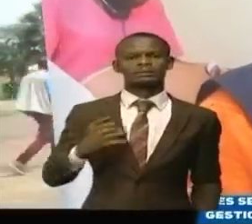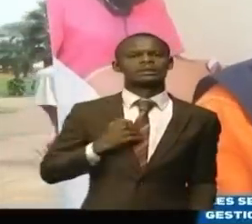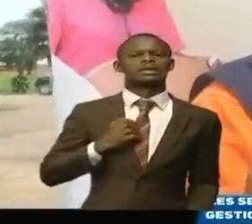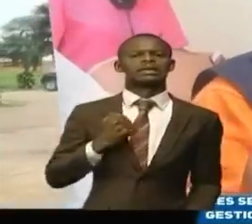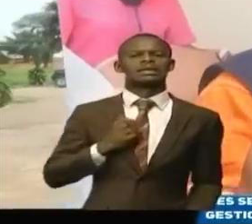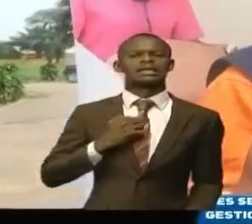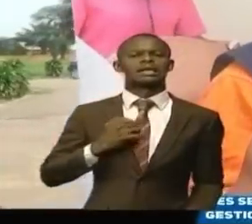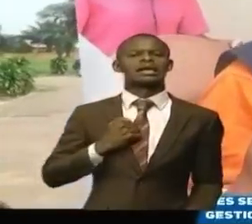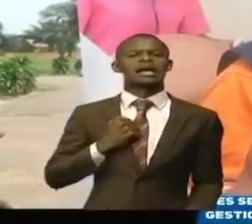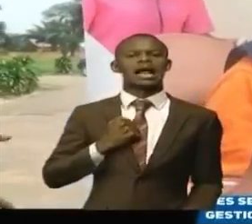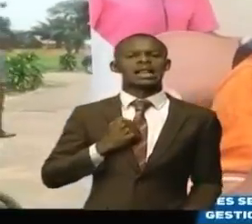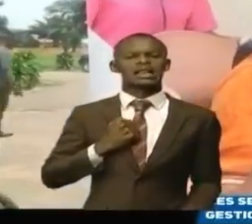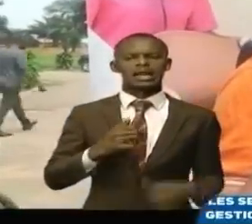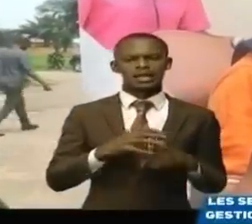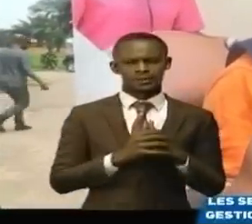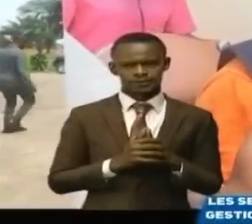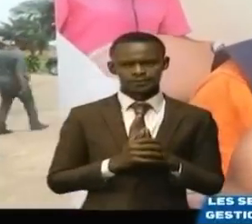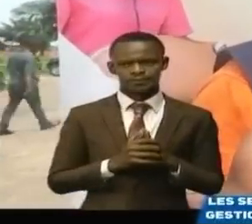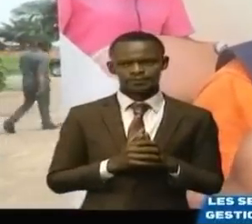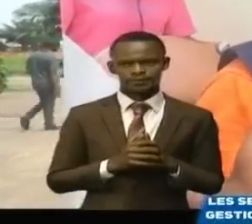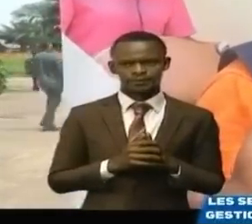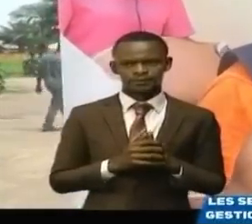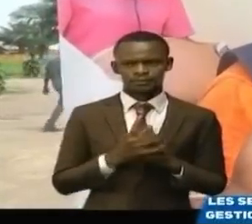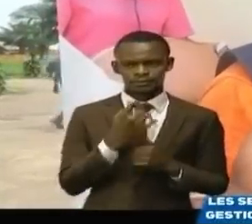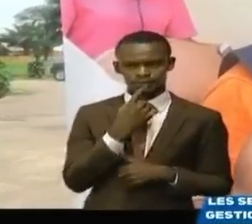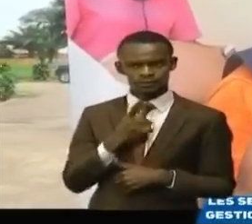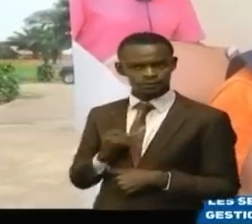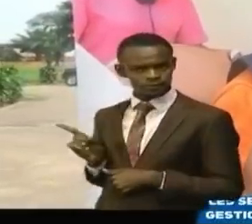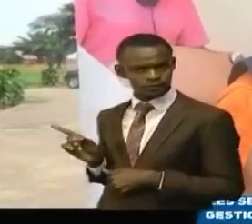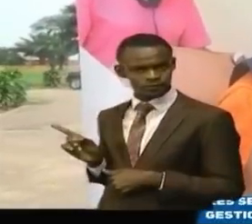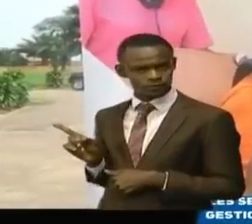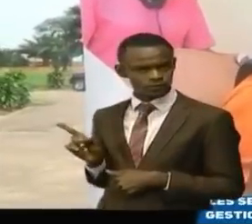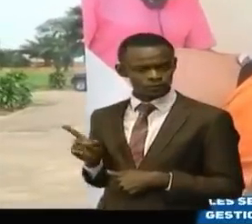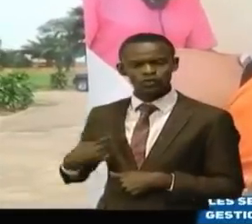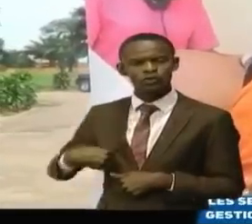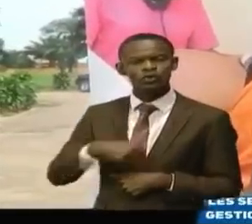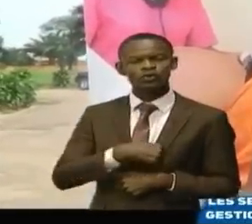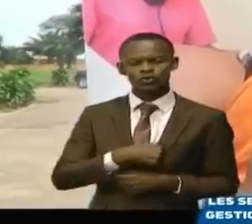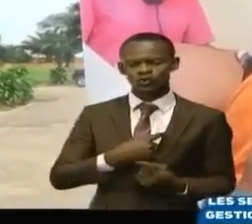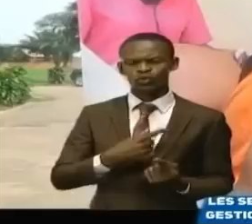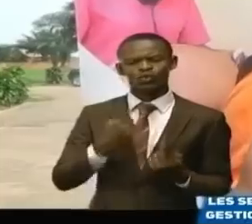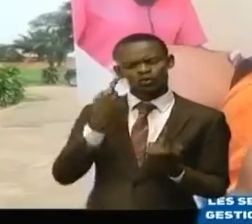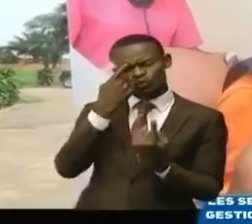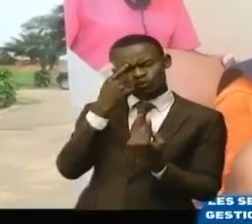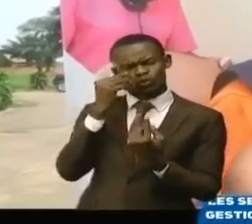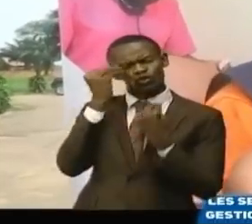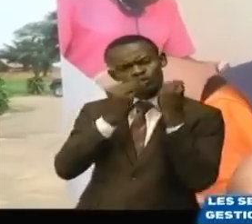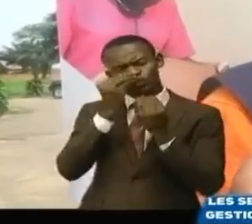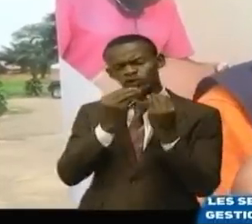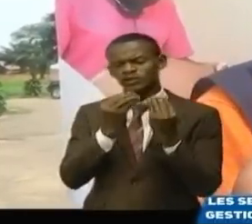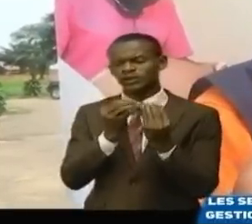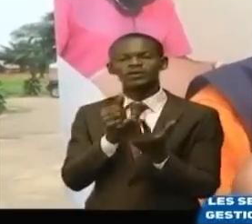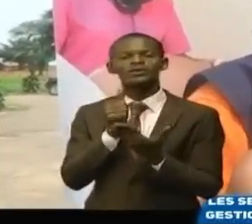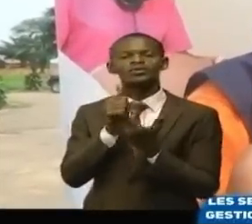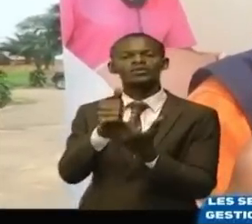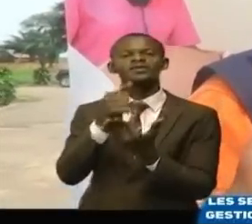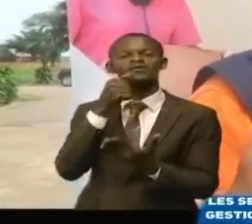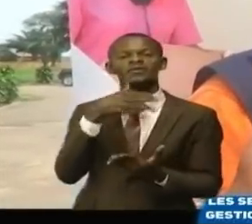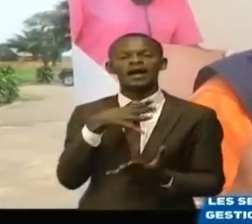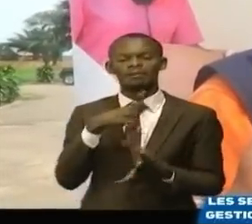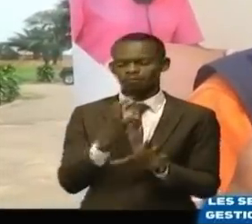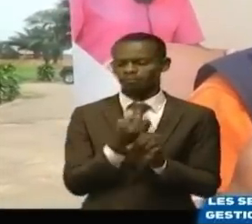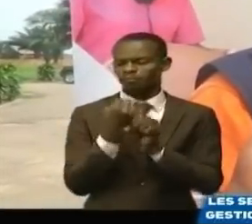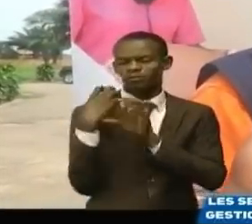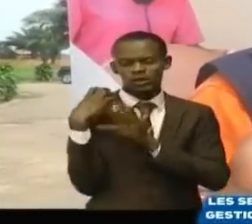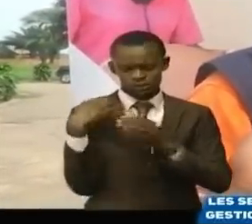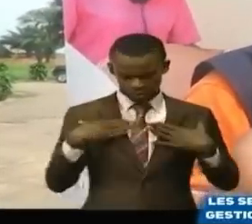que aucune femme ne perde la vie en donnant la vie. Notre mandat veut aussi que chaque femme, là où elle se